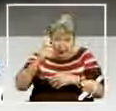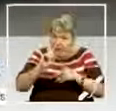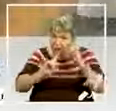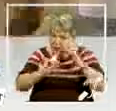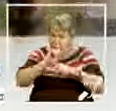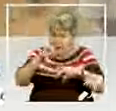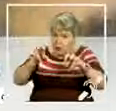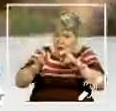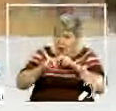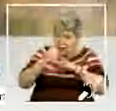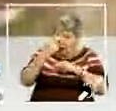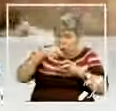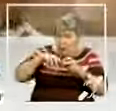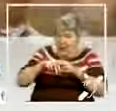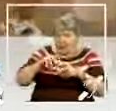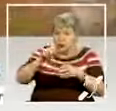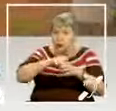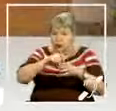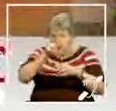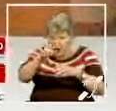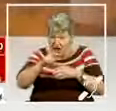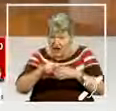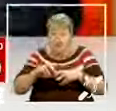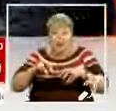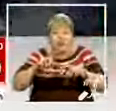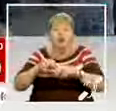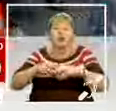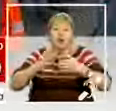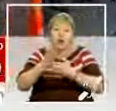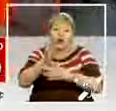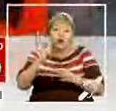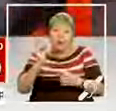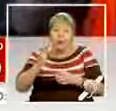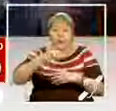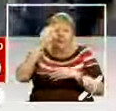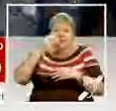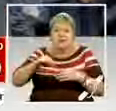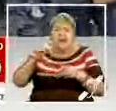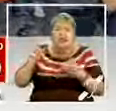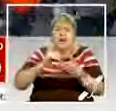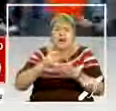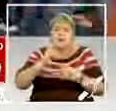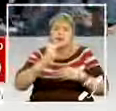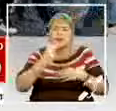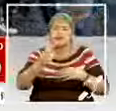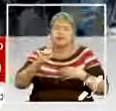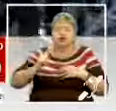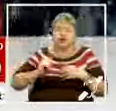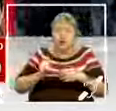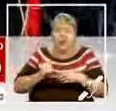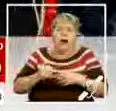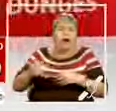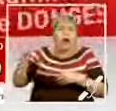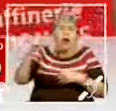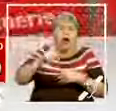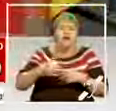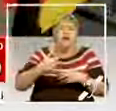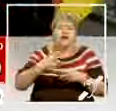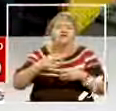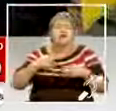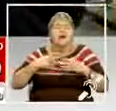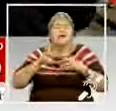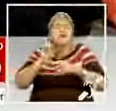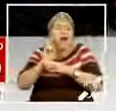pas înapoi cu această reformă protestele vor continua peste 10.000 de polițiști și jandarmi din care 3.500 la Paris